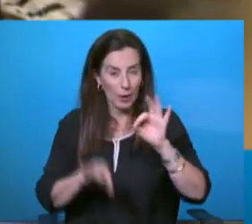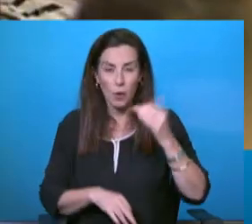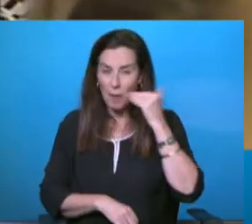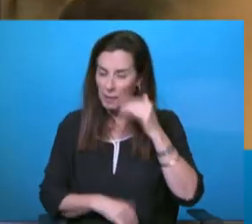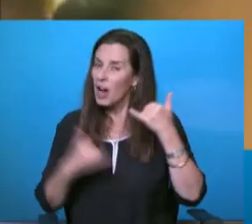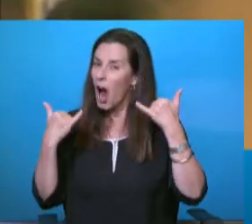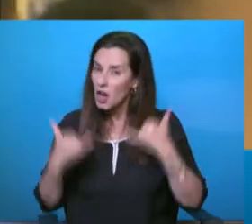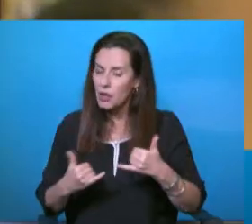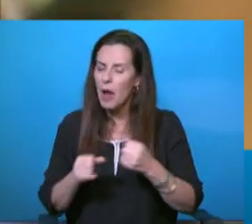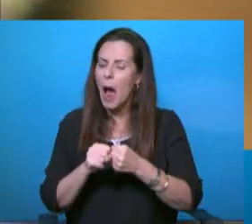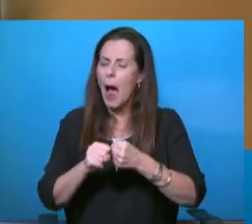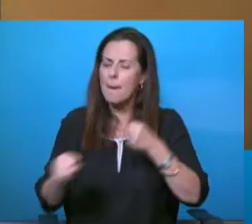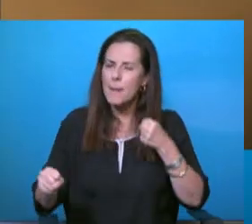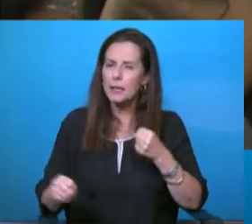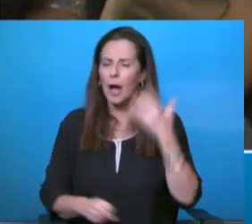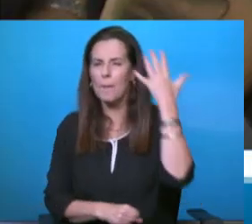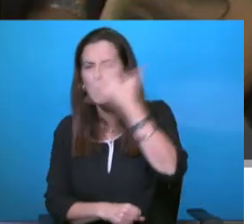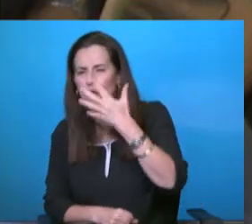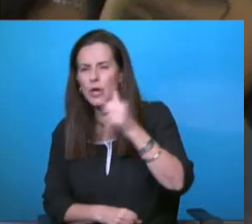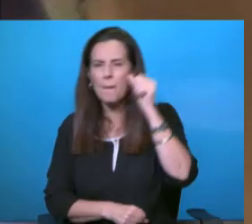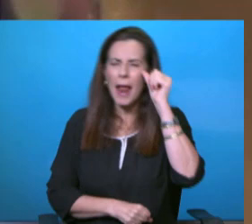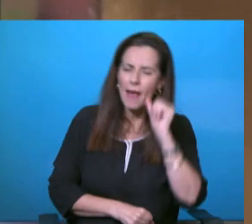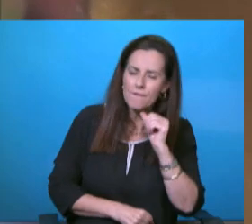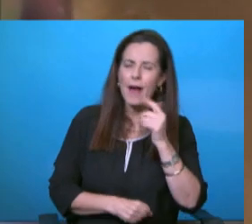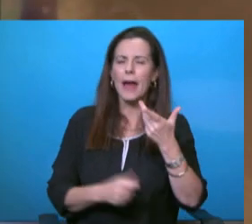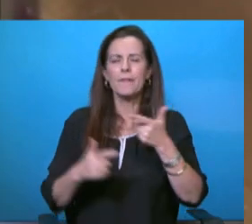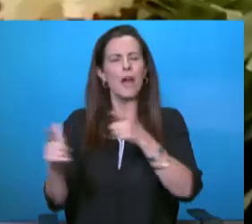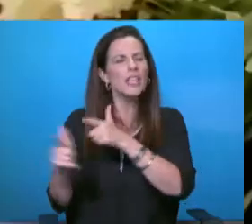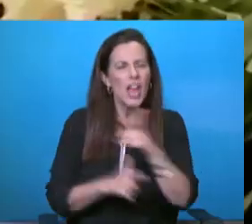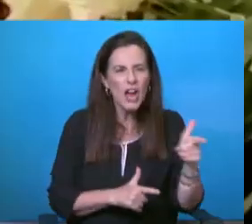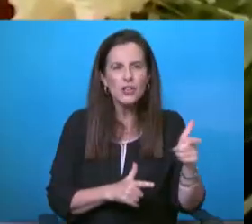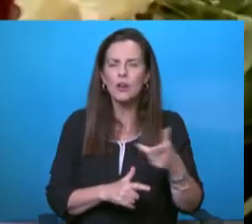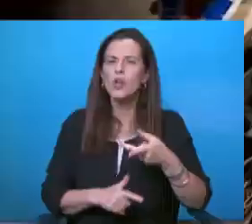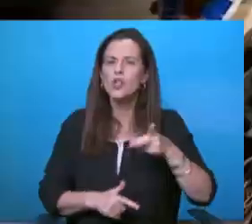המתח הבין גזעי והוויכוח על מגבלות מחירת הנשק רק הולכים וגוברים.